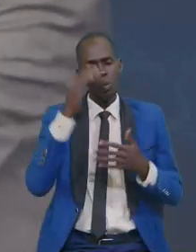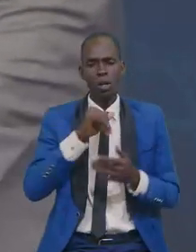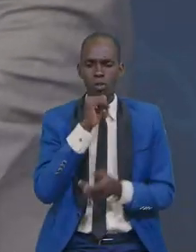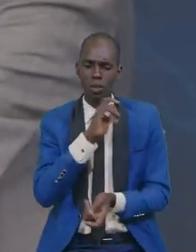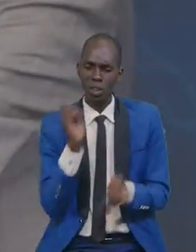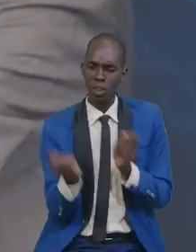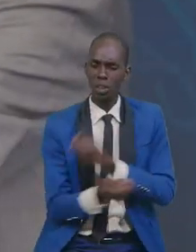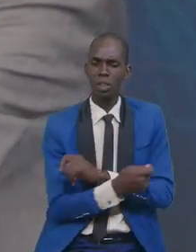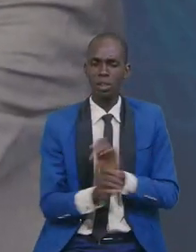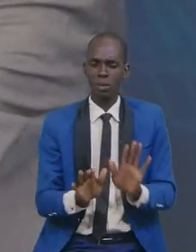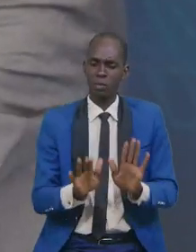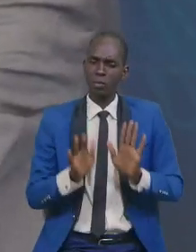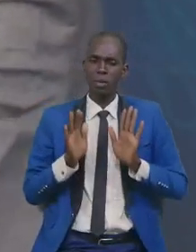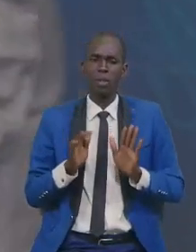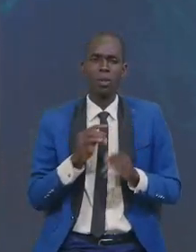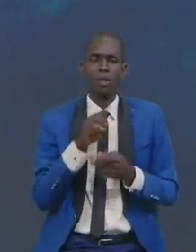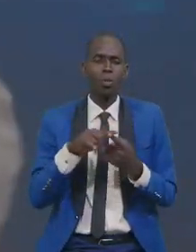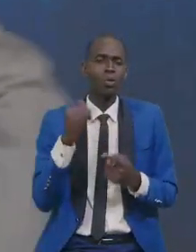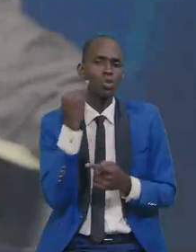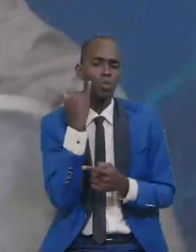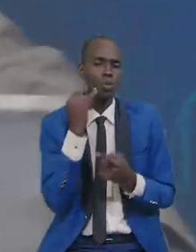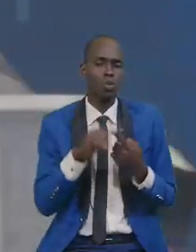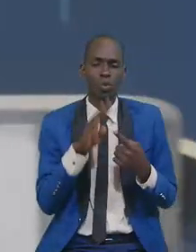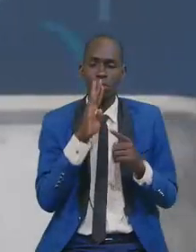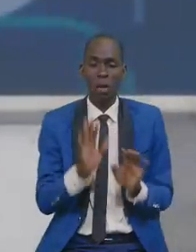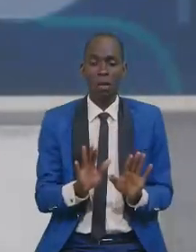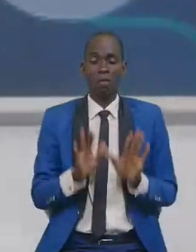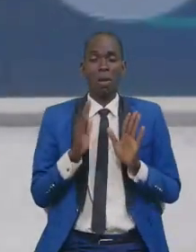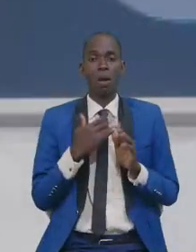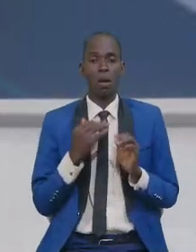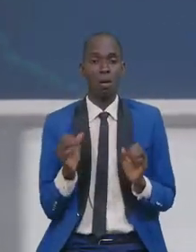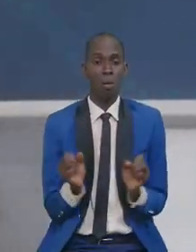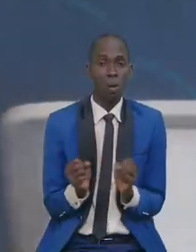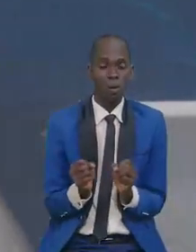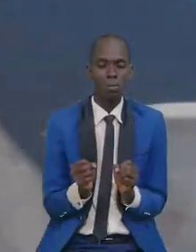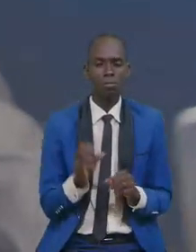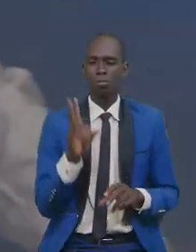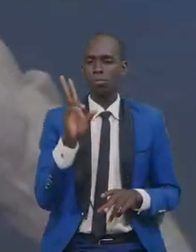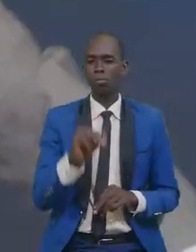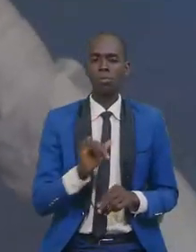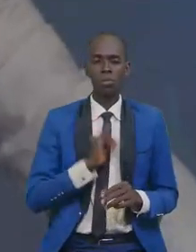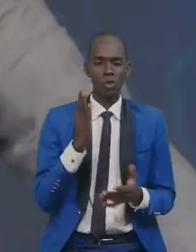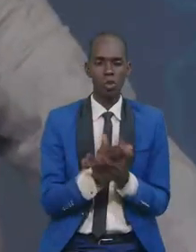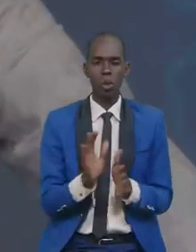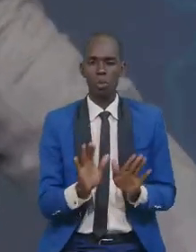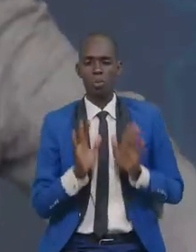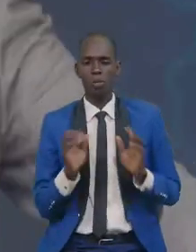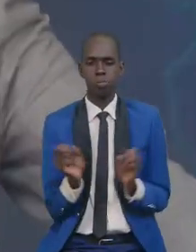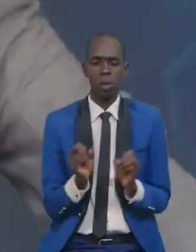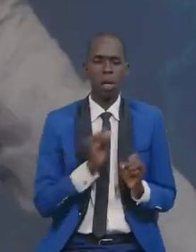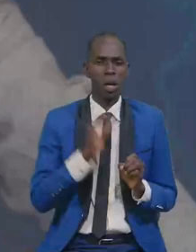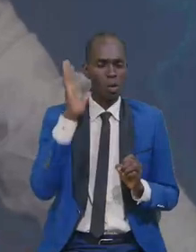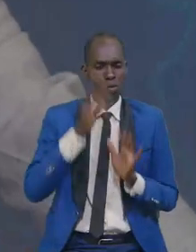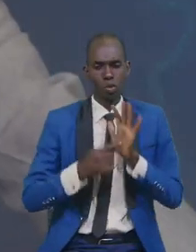Pourquoi ne pas revenir dire, au lieu de la crainte, au lieu de la panique, je vais manifester la foi aujourd'hui.